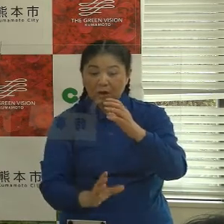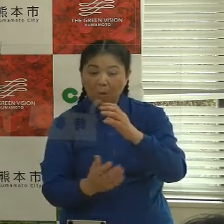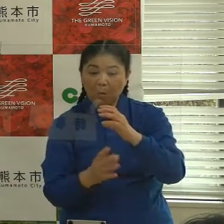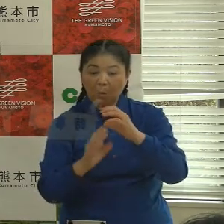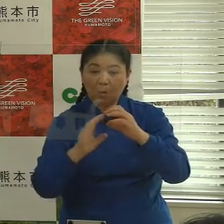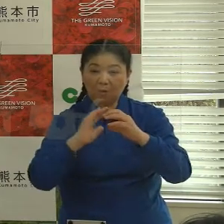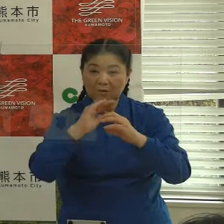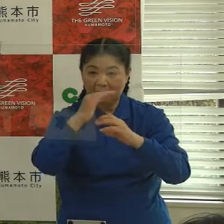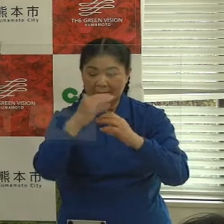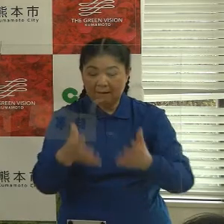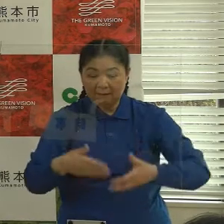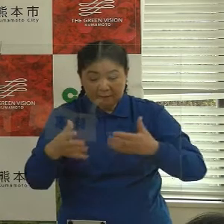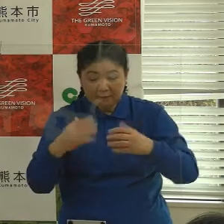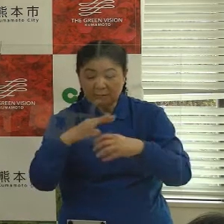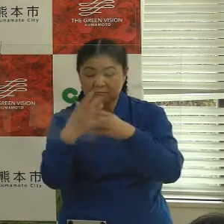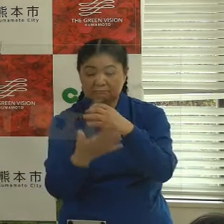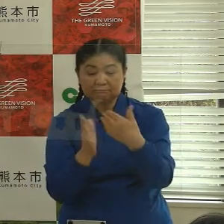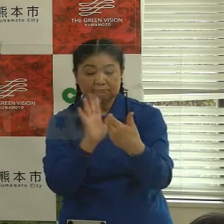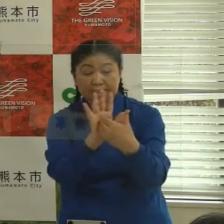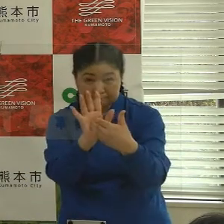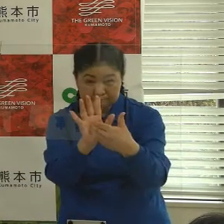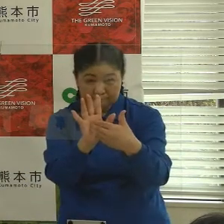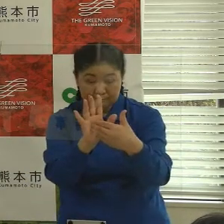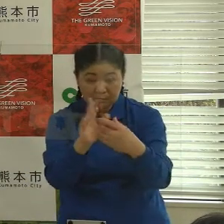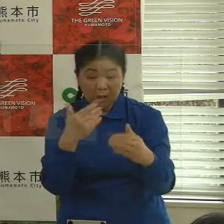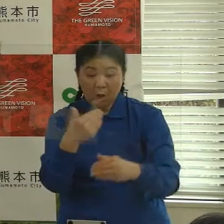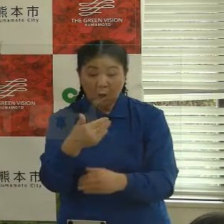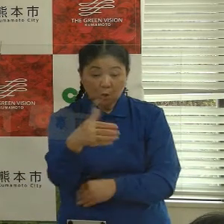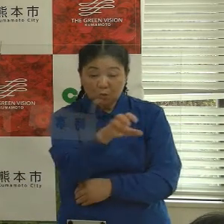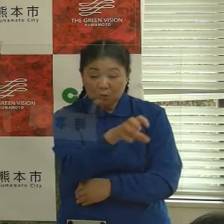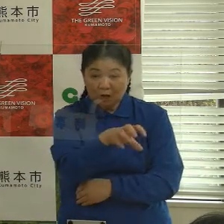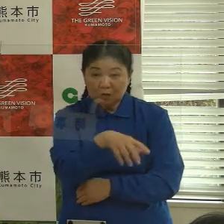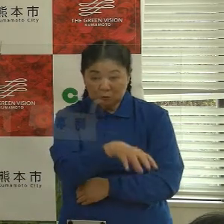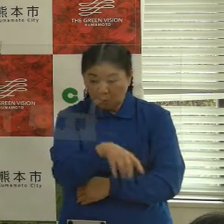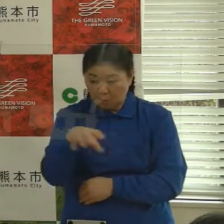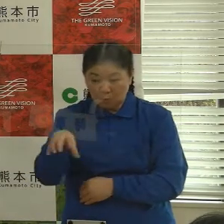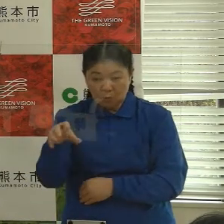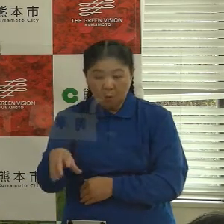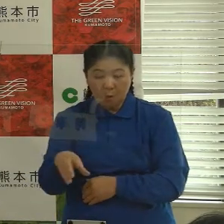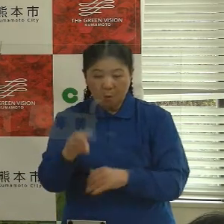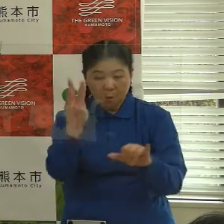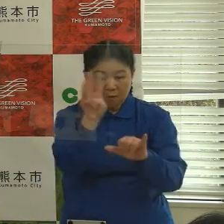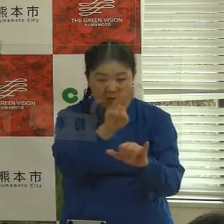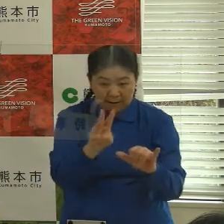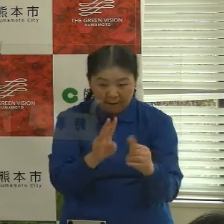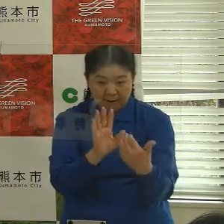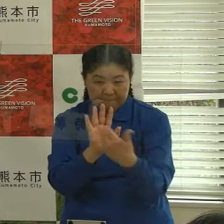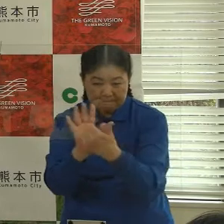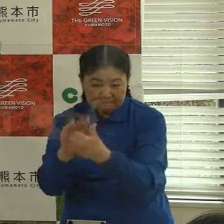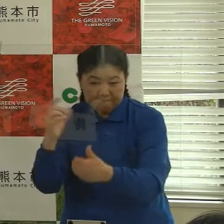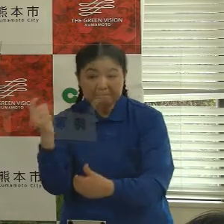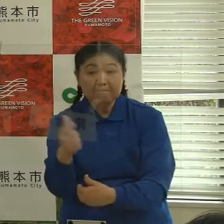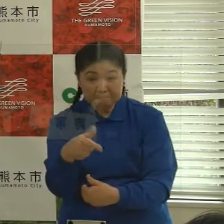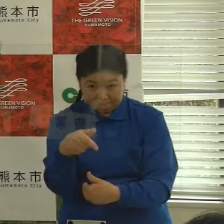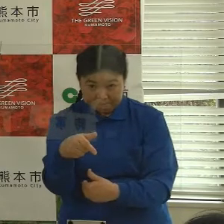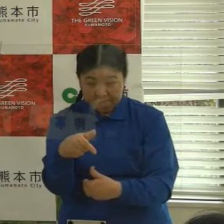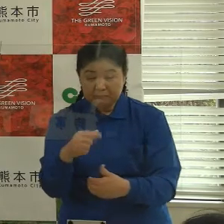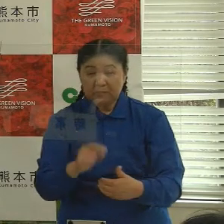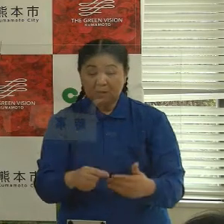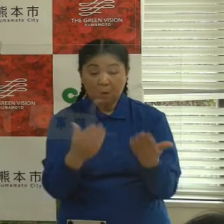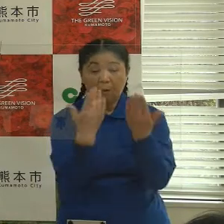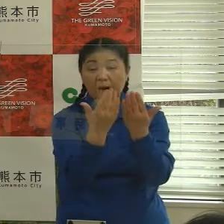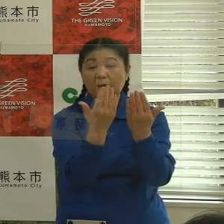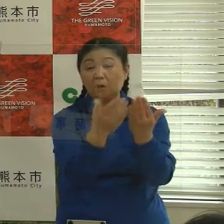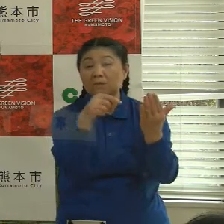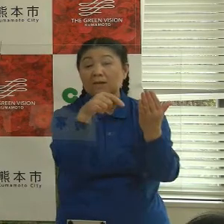区役所等の防災拠点施設の耐震化など防災減災のまちづくりの推進学